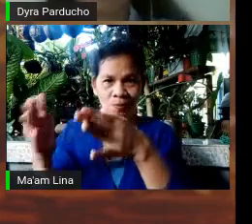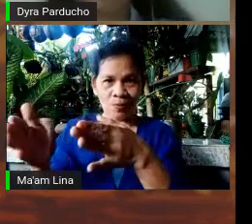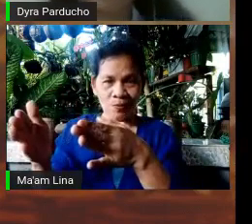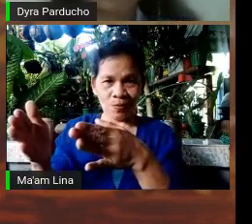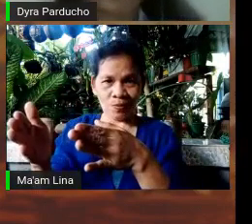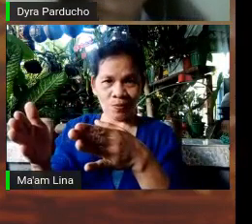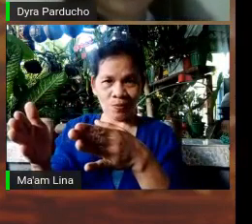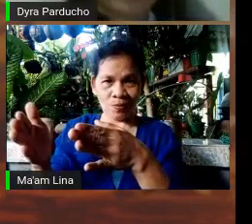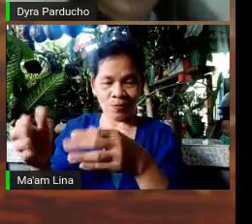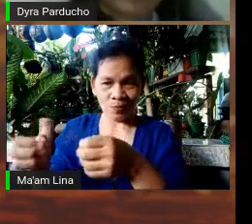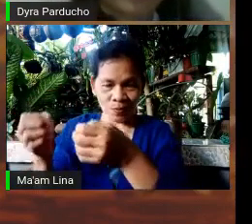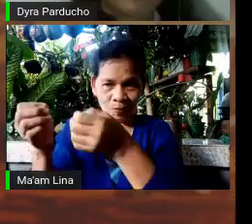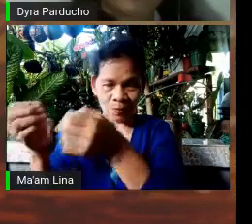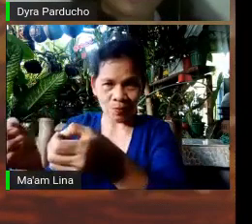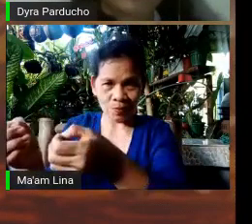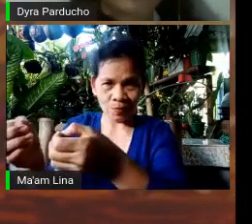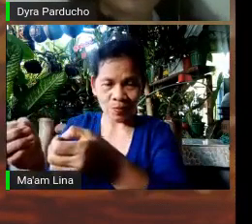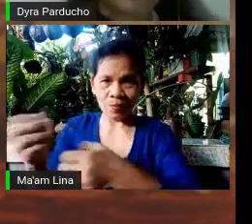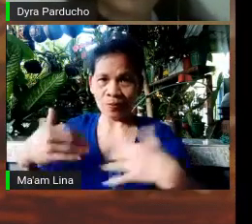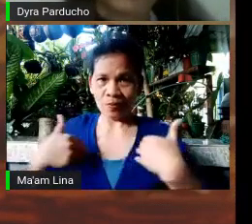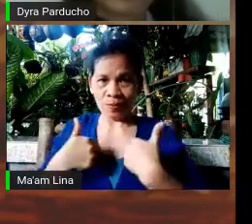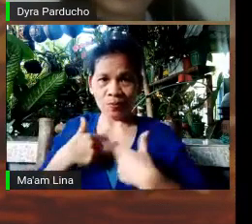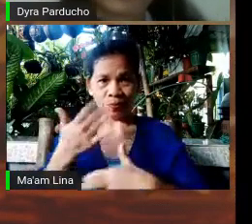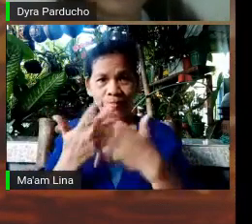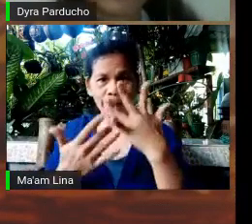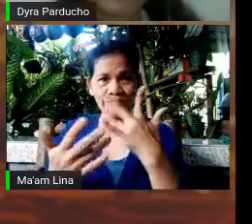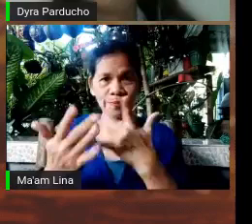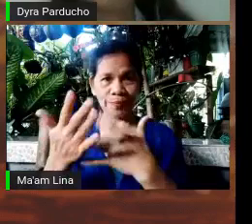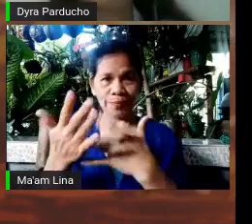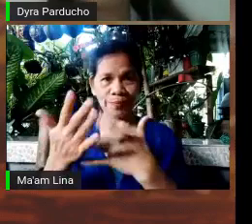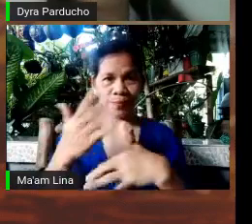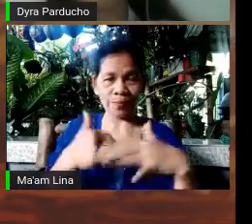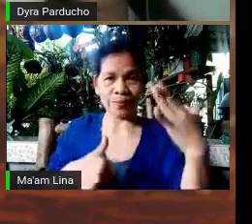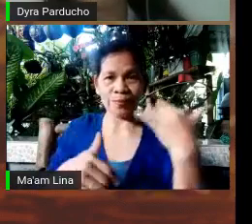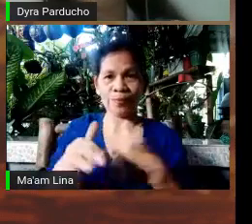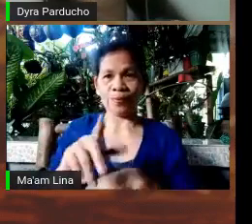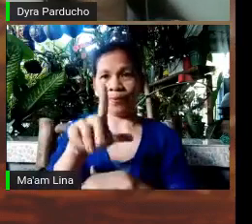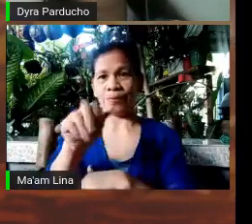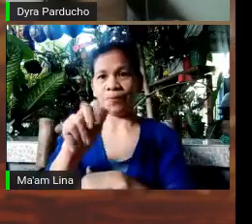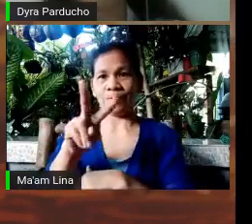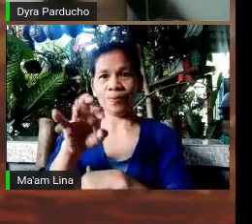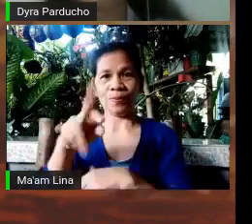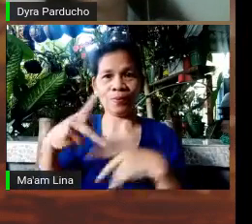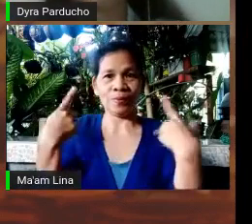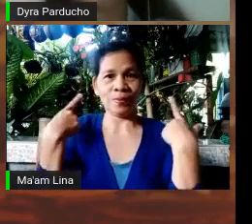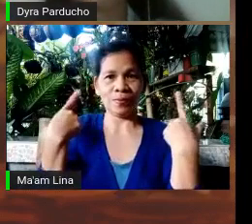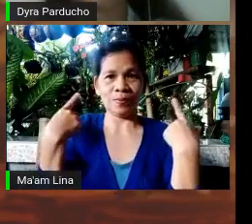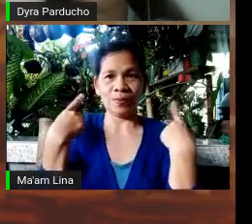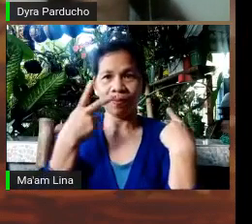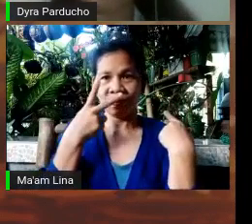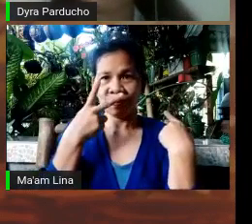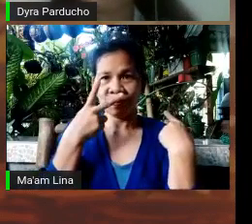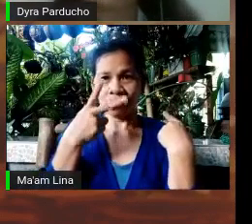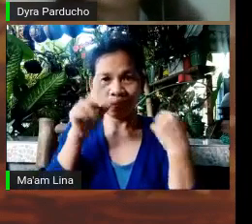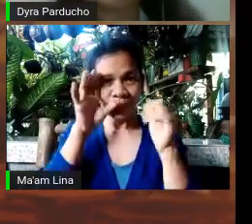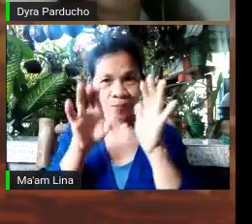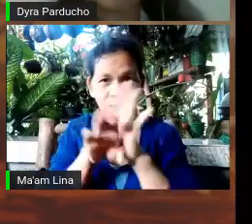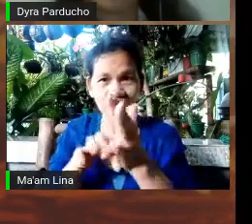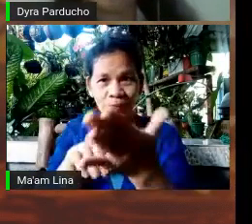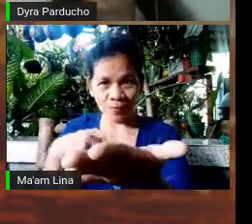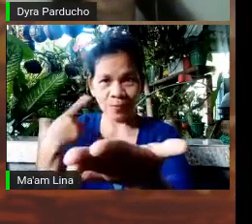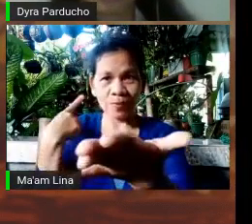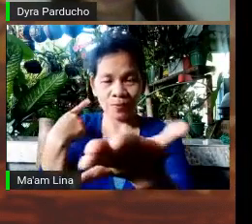handog na susunugin. Yung pong brazen liver, kung saan po nag-uhugas po ang mga